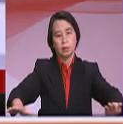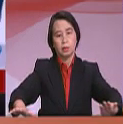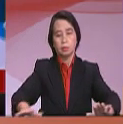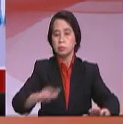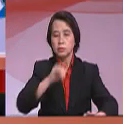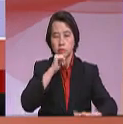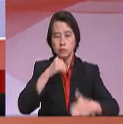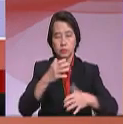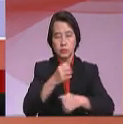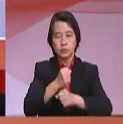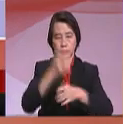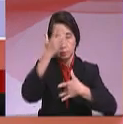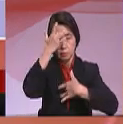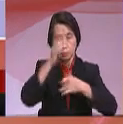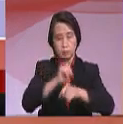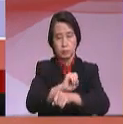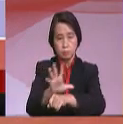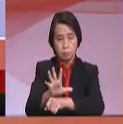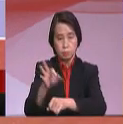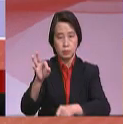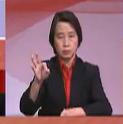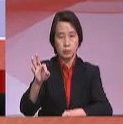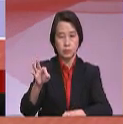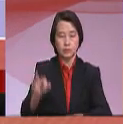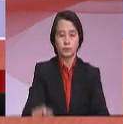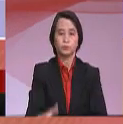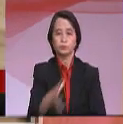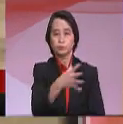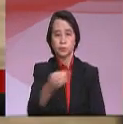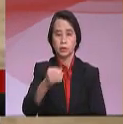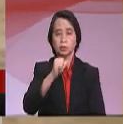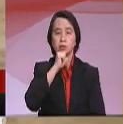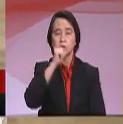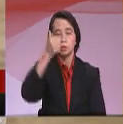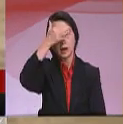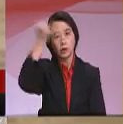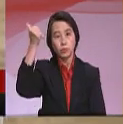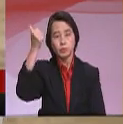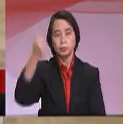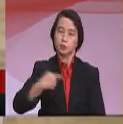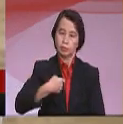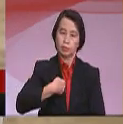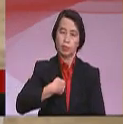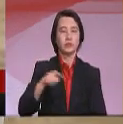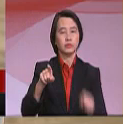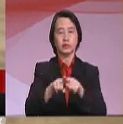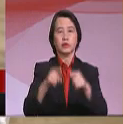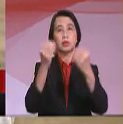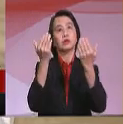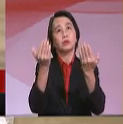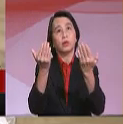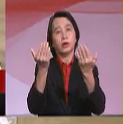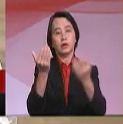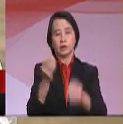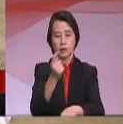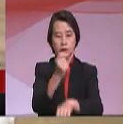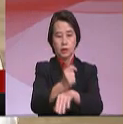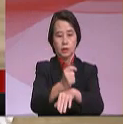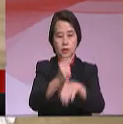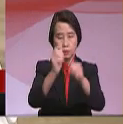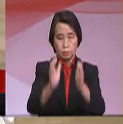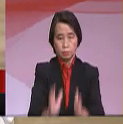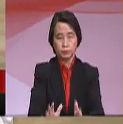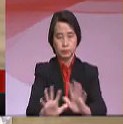wabak COVID-19 ini. Tidak lupa juga saya mendoakan agar para petugas